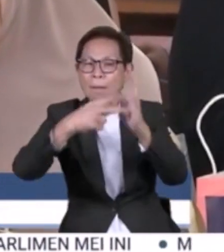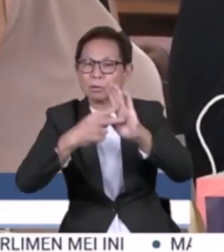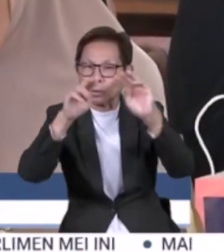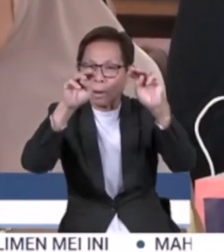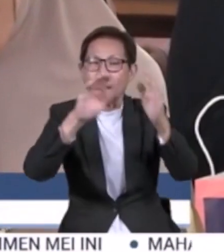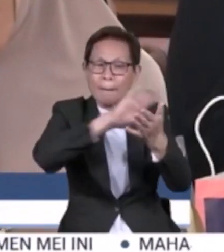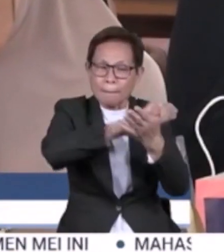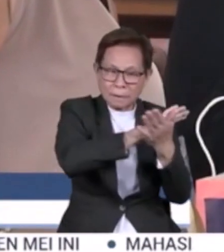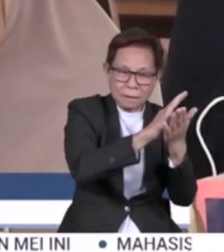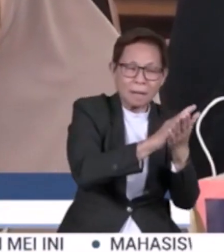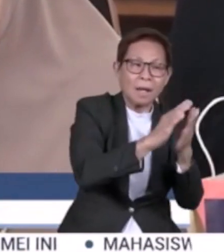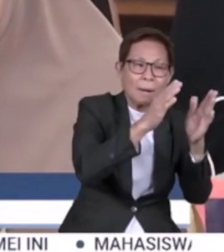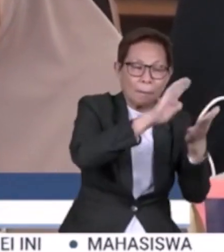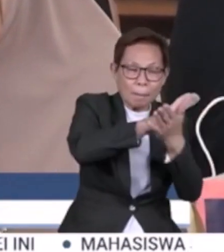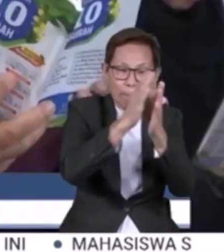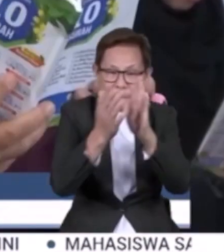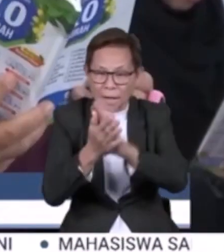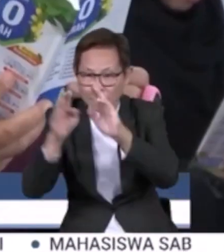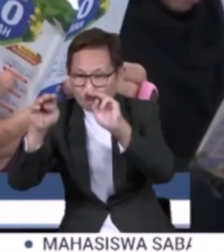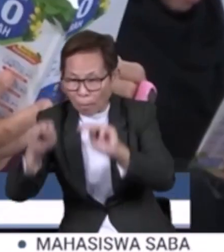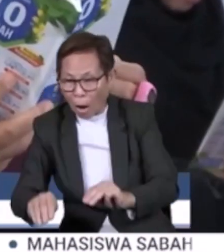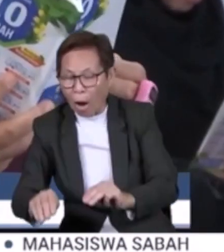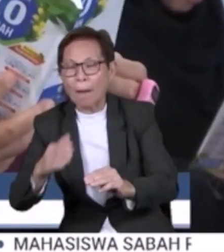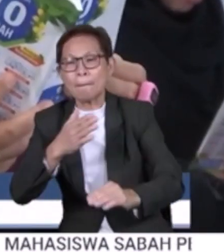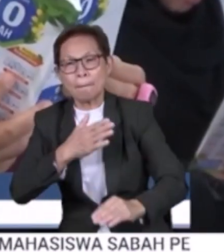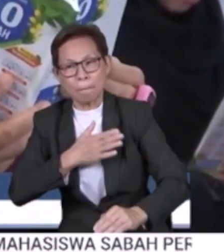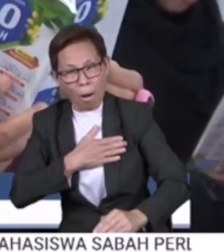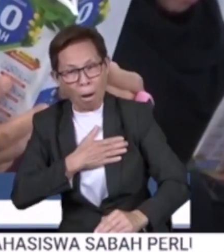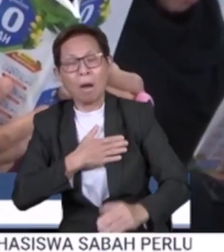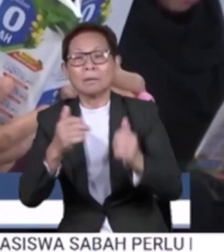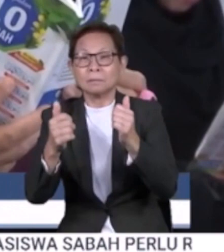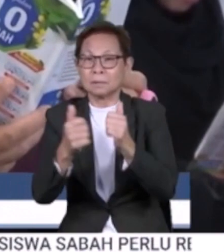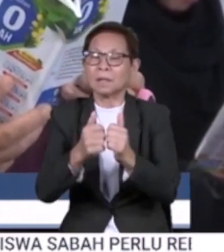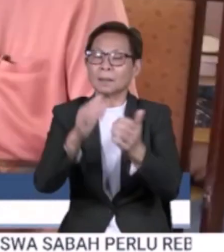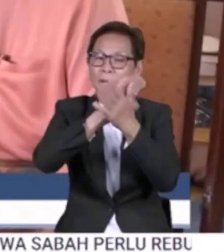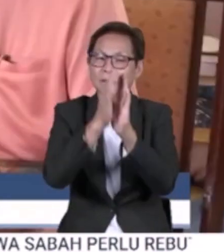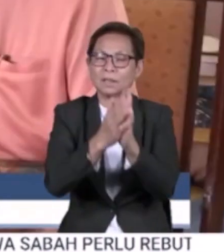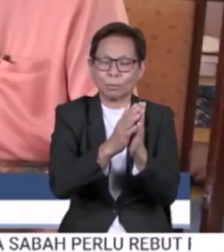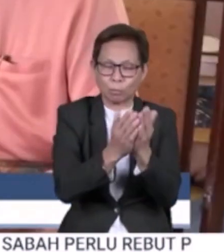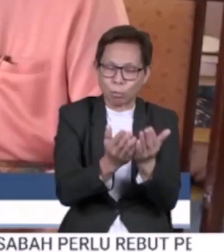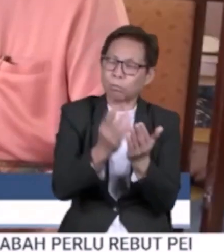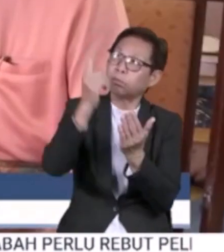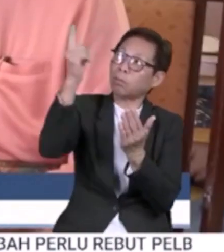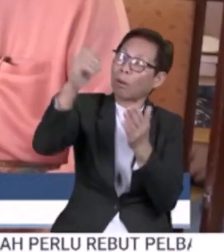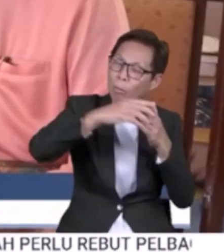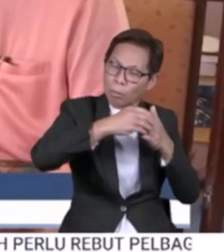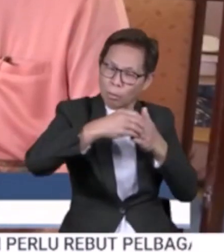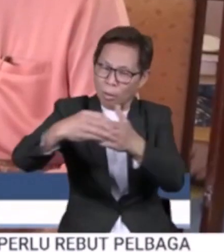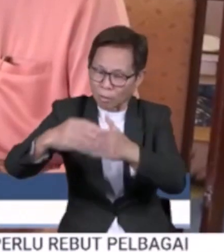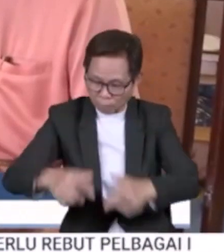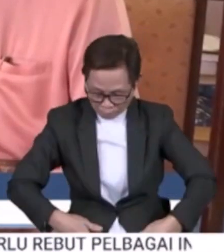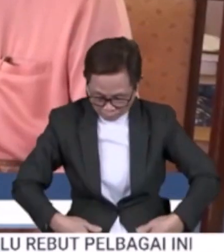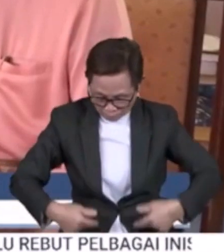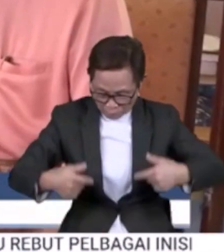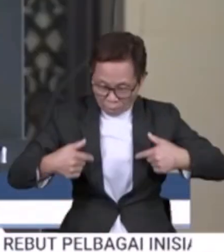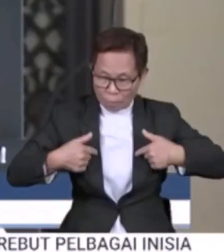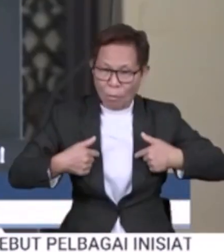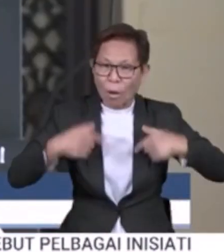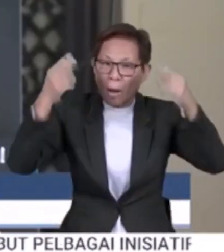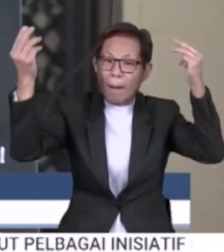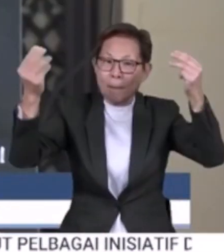maksudkan manusia atau pun mengenai Ummah dengan menjadikan Alquran Sebagai panduan kehidupan